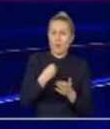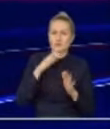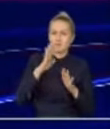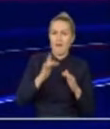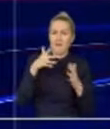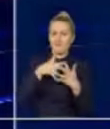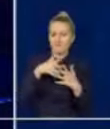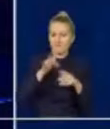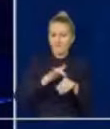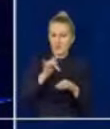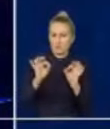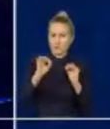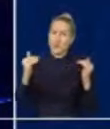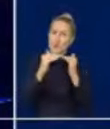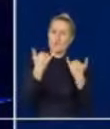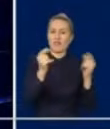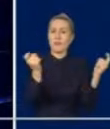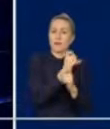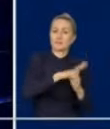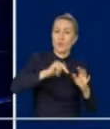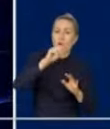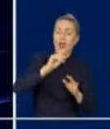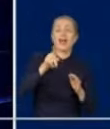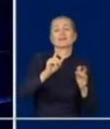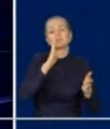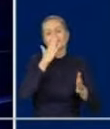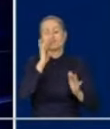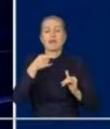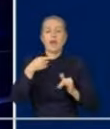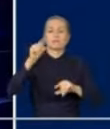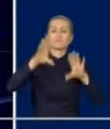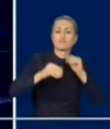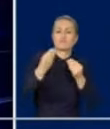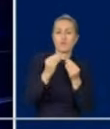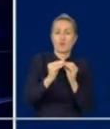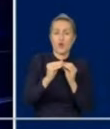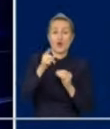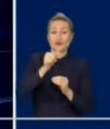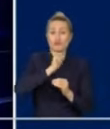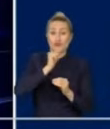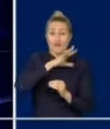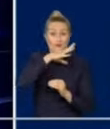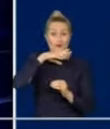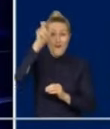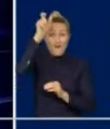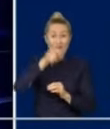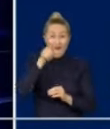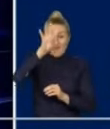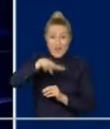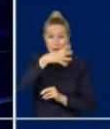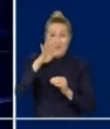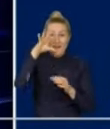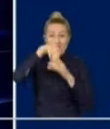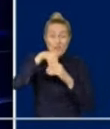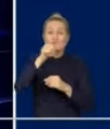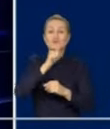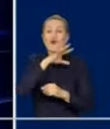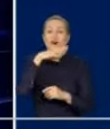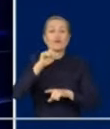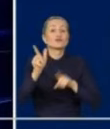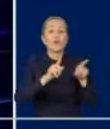Unii Europejskiej pod względem stabilności finansów publicznych. Zielony kolor na tej oficjalnej tabelce oznacza, że na ponad